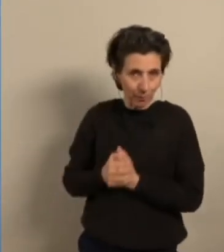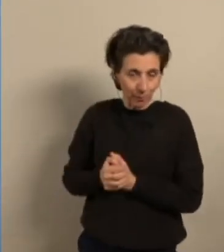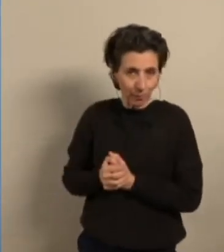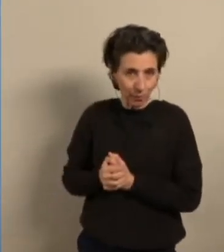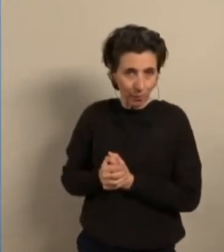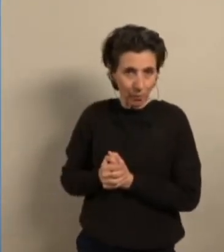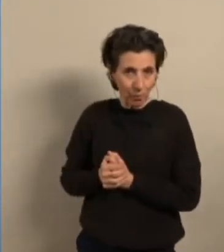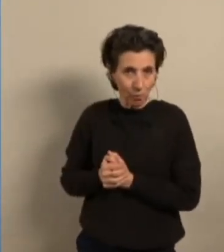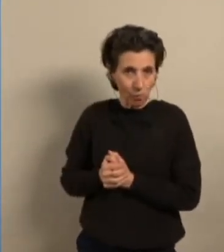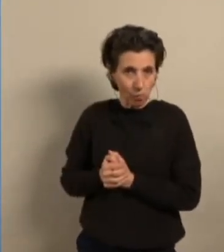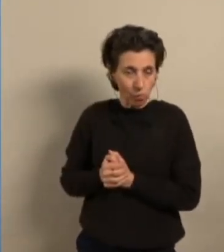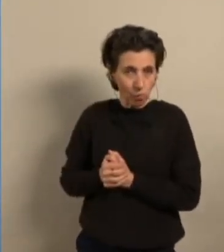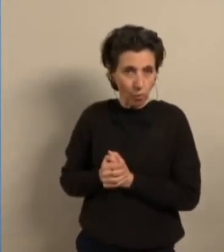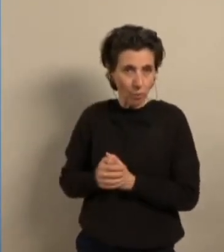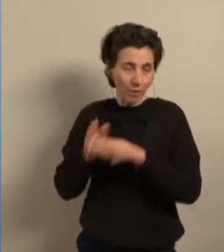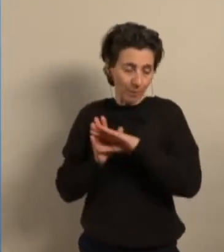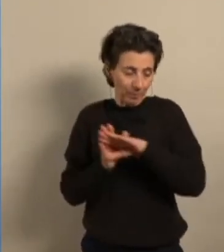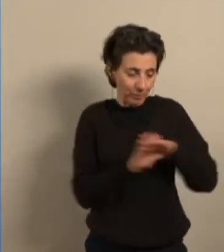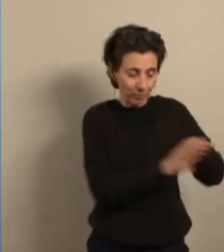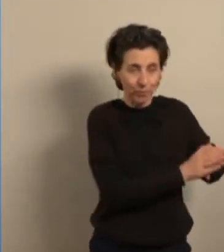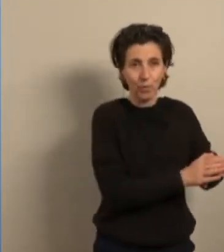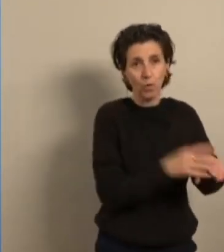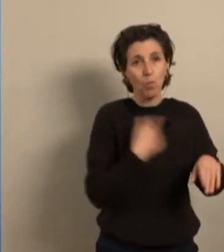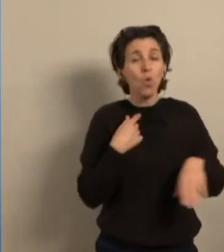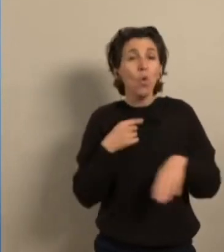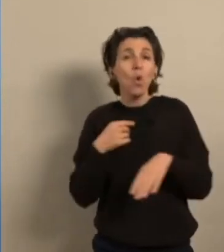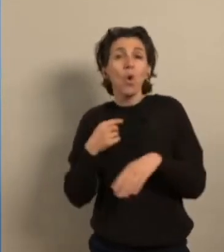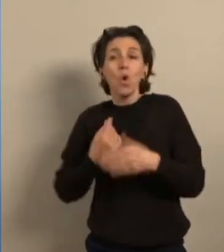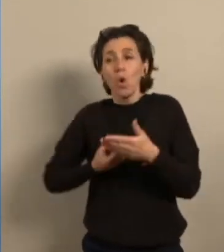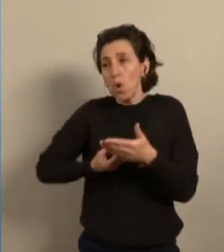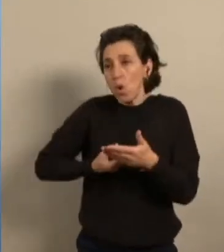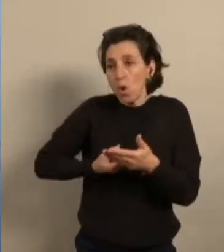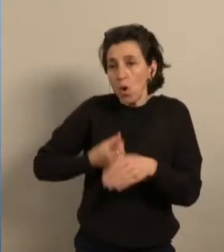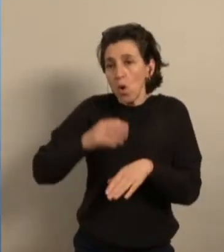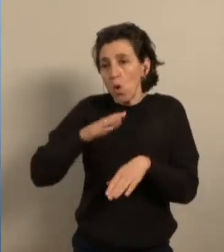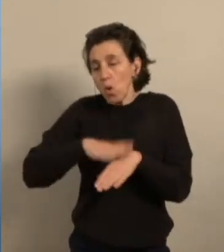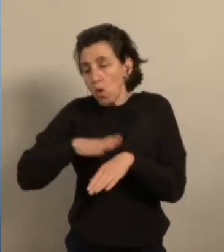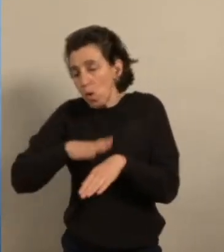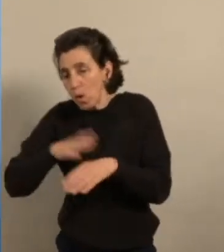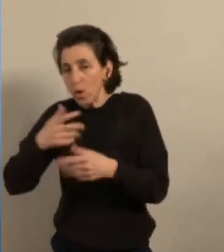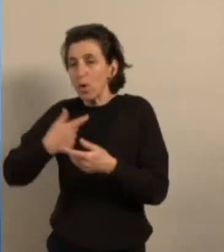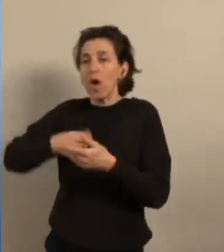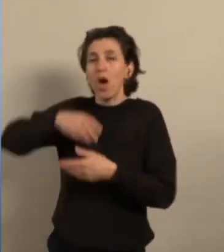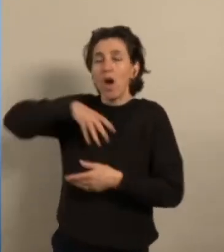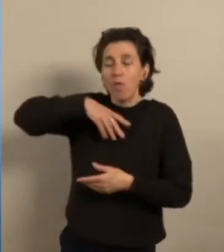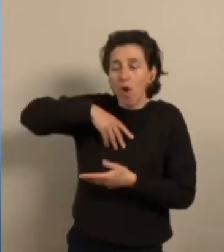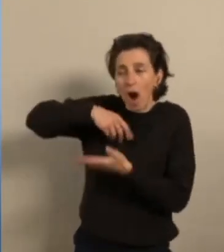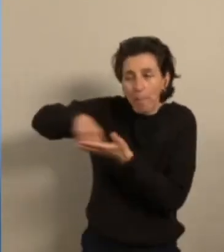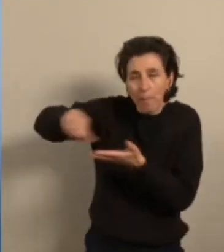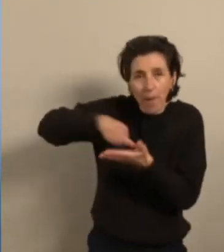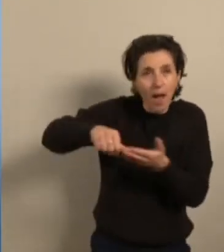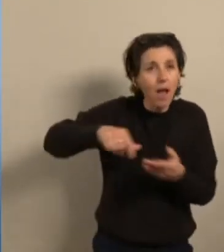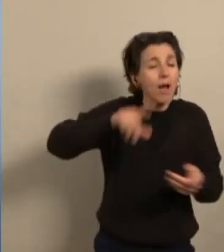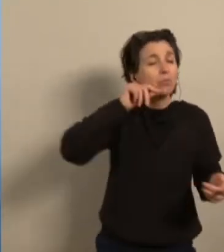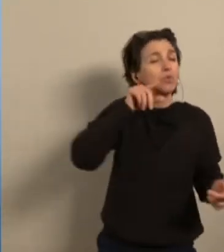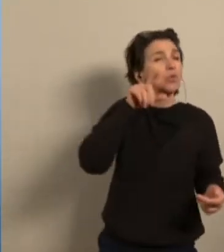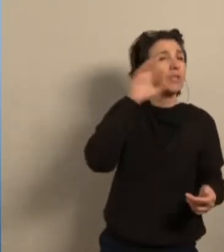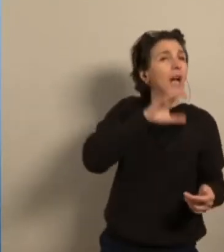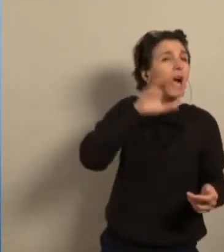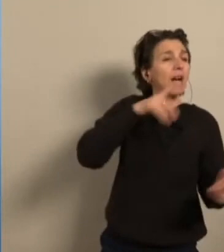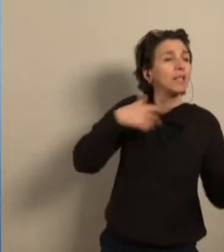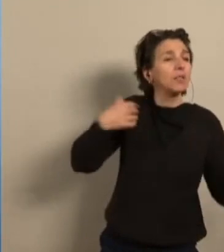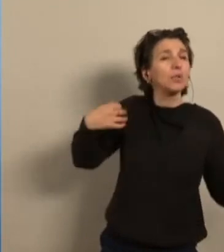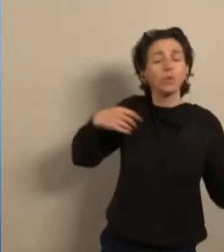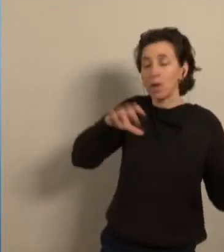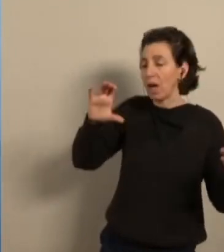Pour les honoraires et les conseils, vous savez, c'est tout ce qui a été dénoncé tout à l'heure par M. Carignon sur toutes les affaires dans lesquelles la ville est